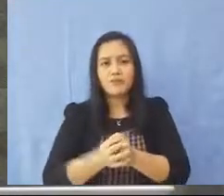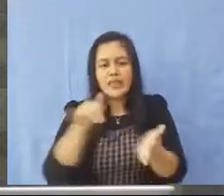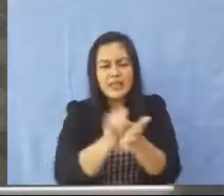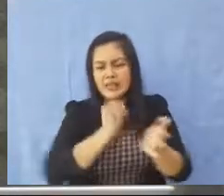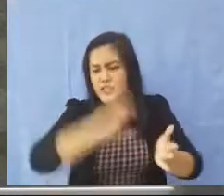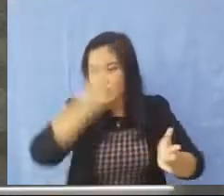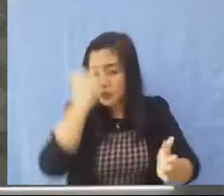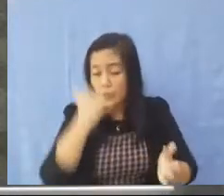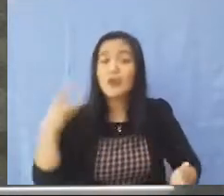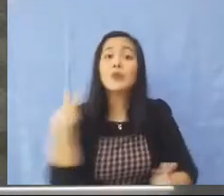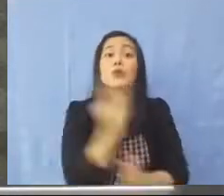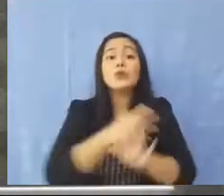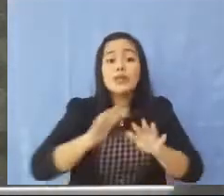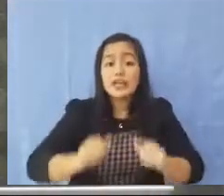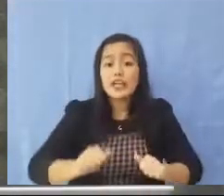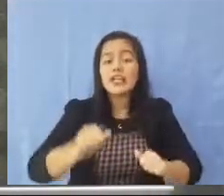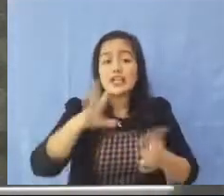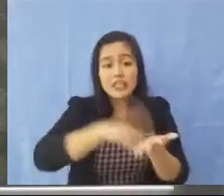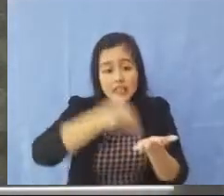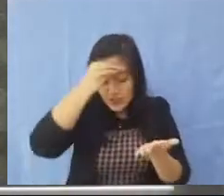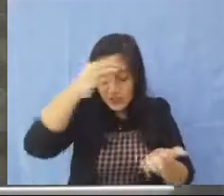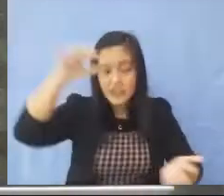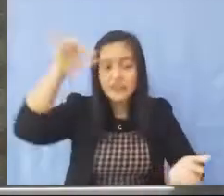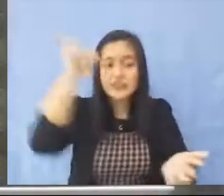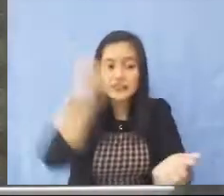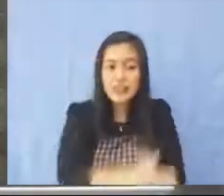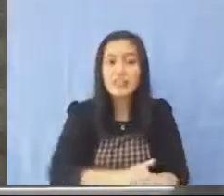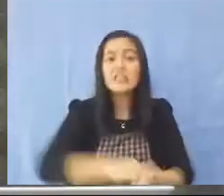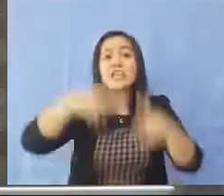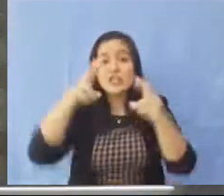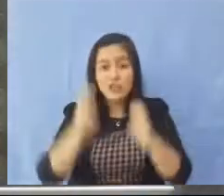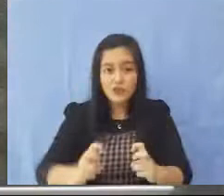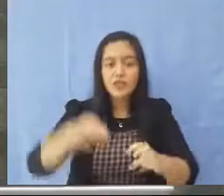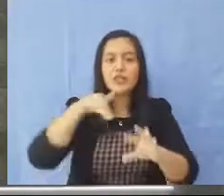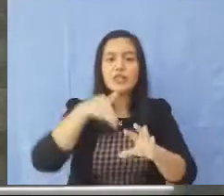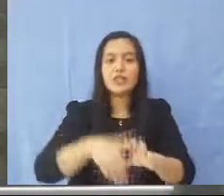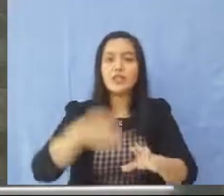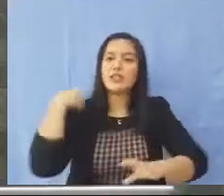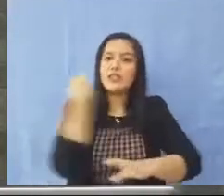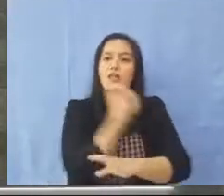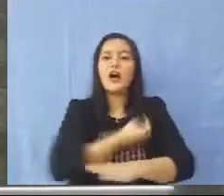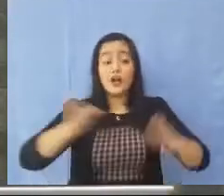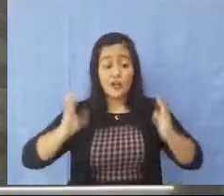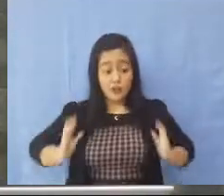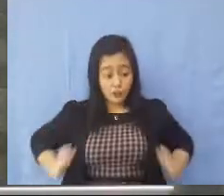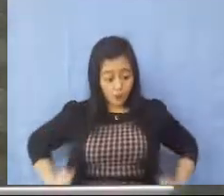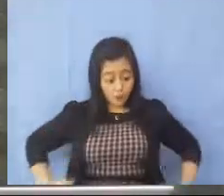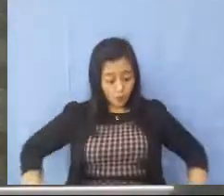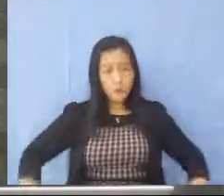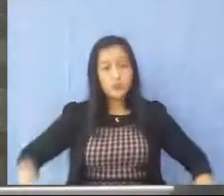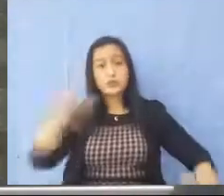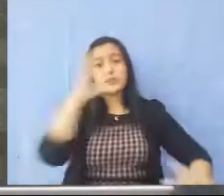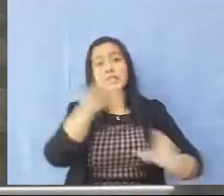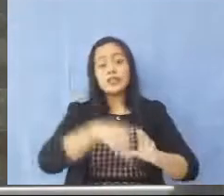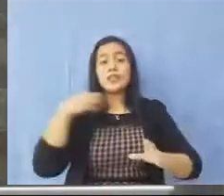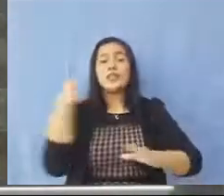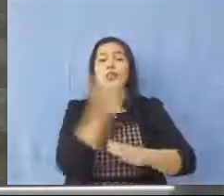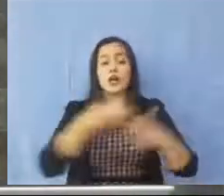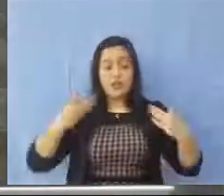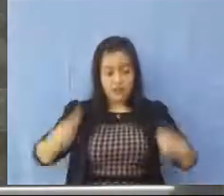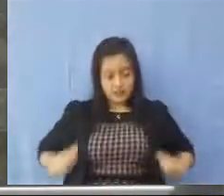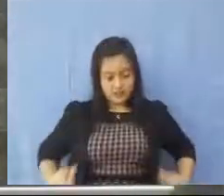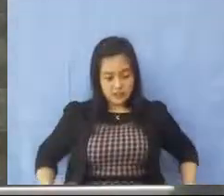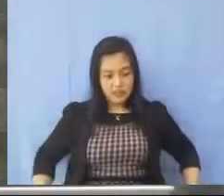and how it should be done. Alright? Maliwanag po. Just an illustration para makita ko po ninyo kung bakit ko